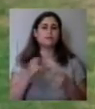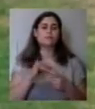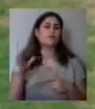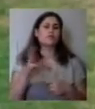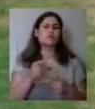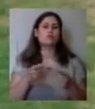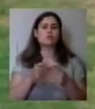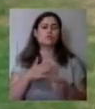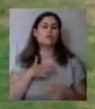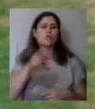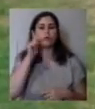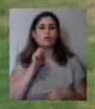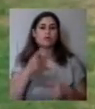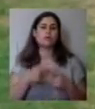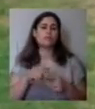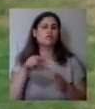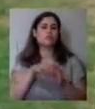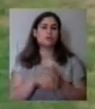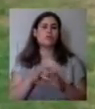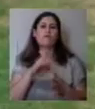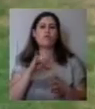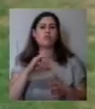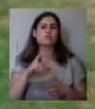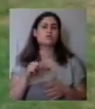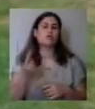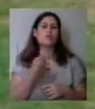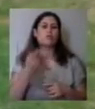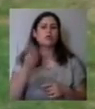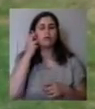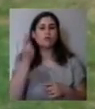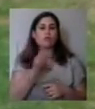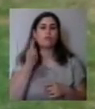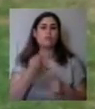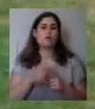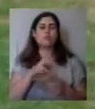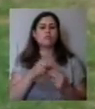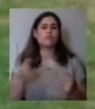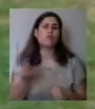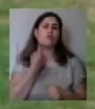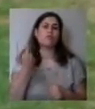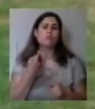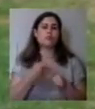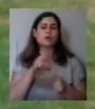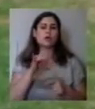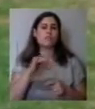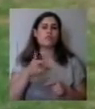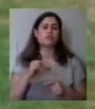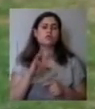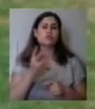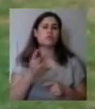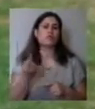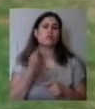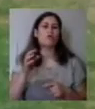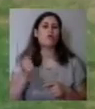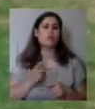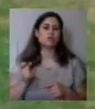куточків нашої країни, в тому числі і Волинська область, і Київська область, Дніпропетровська область, Кіровоградська, Миколаївська, Одеська, ну